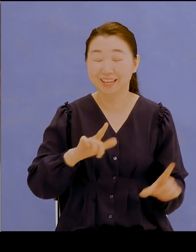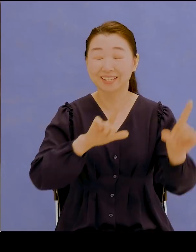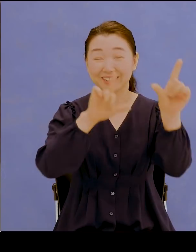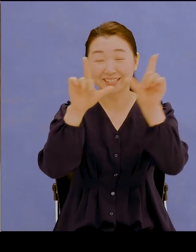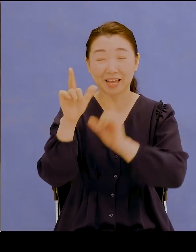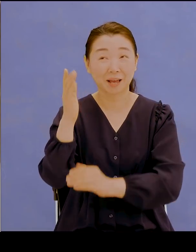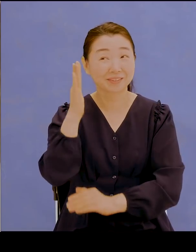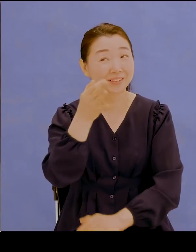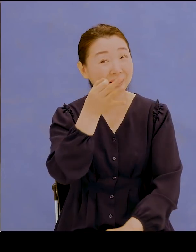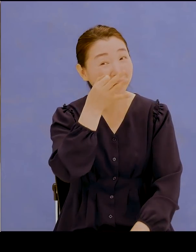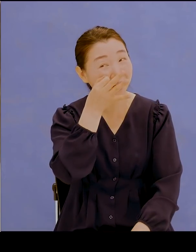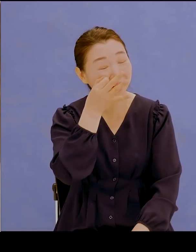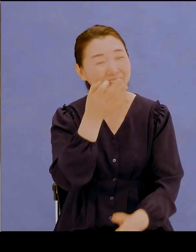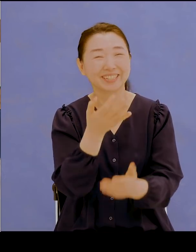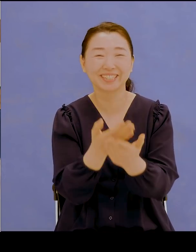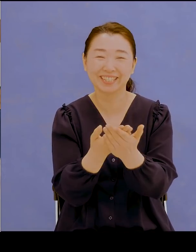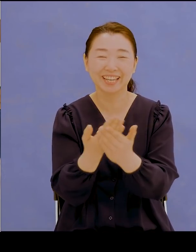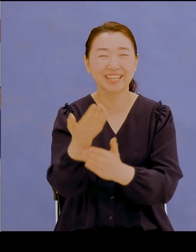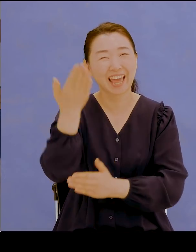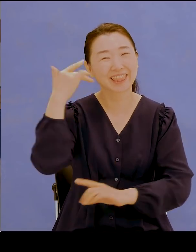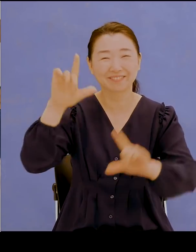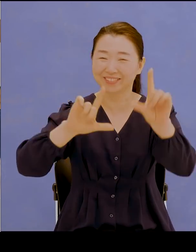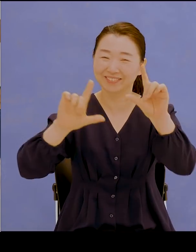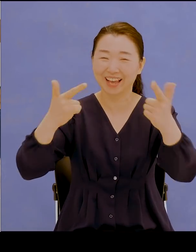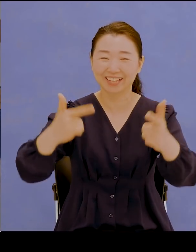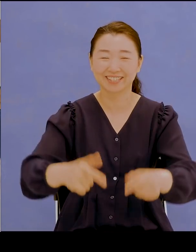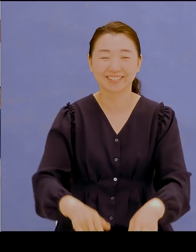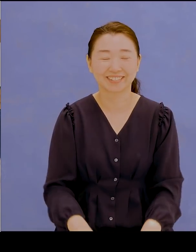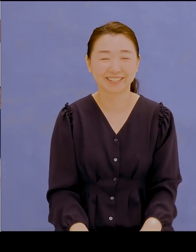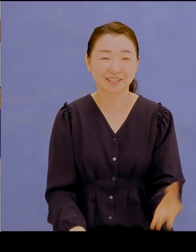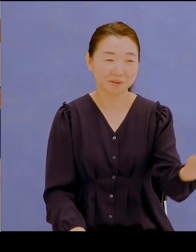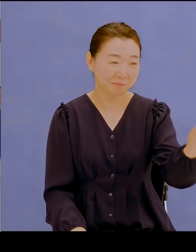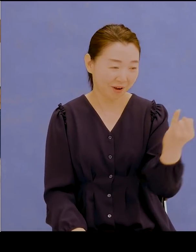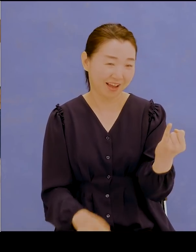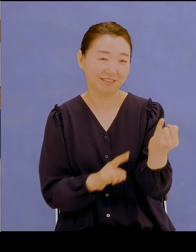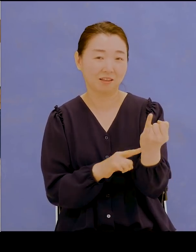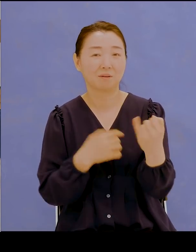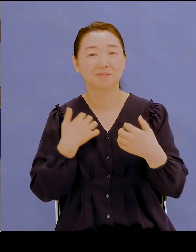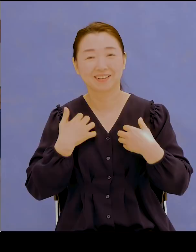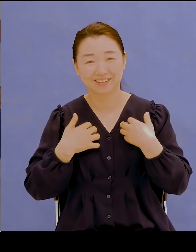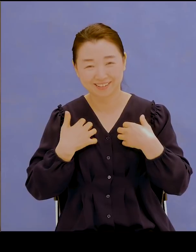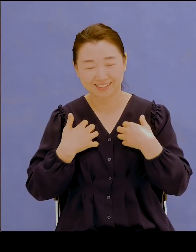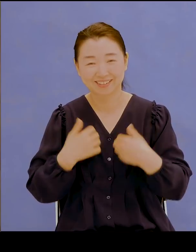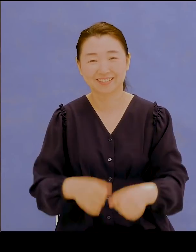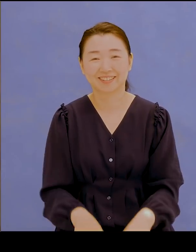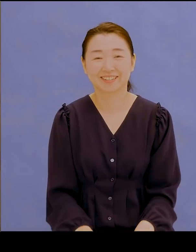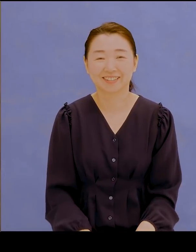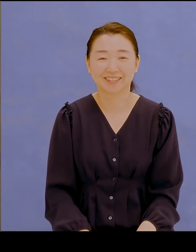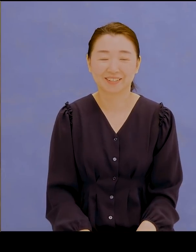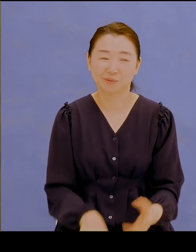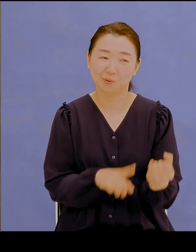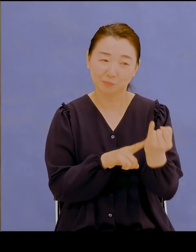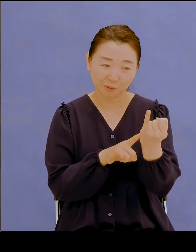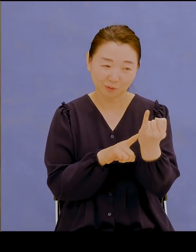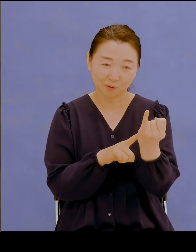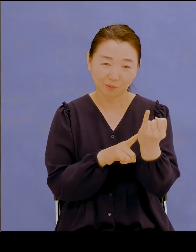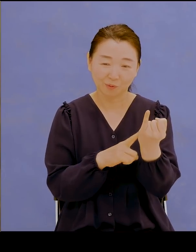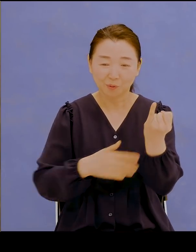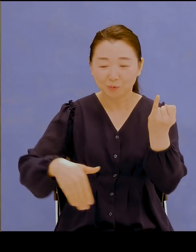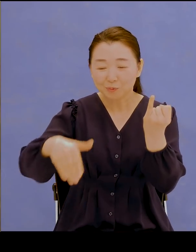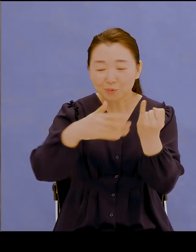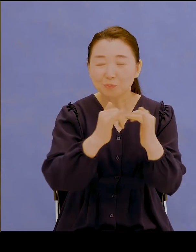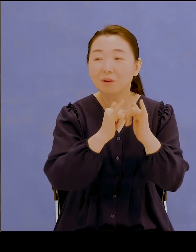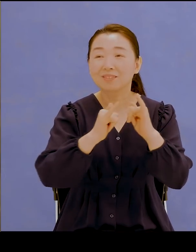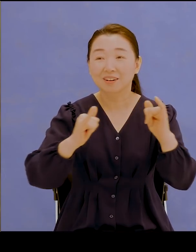좀 들어보세요. 옛날 그대로가 아니라. 저 김원희 씨 네. 나오신다고 그래서 너무나 반갑고 또 워낙 그 김원희 씨는 주변 그